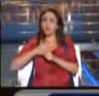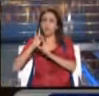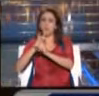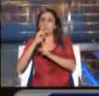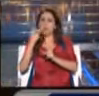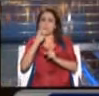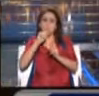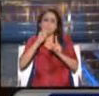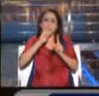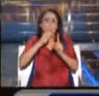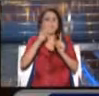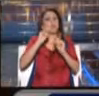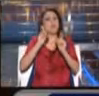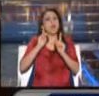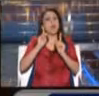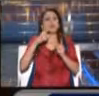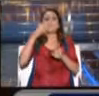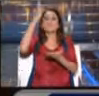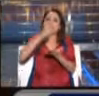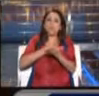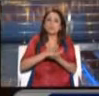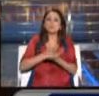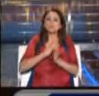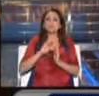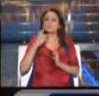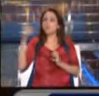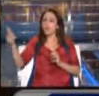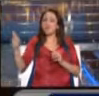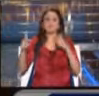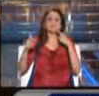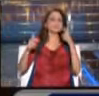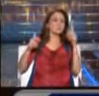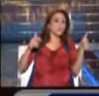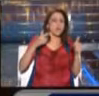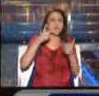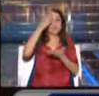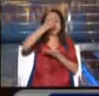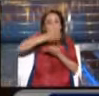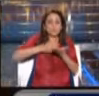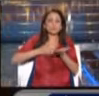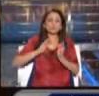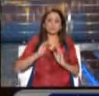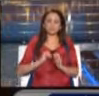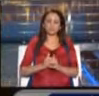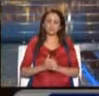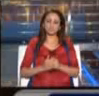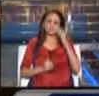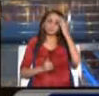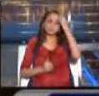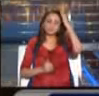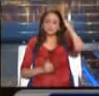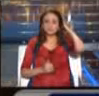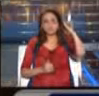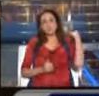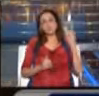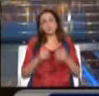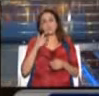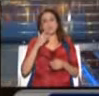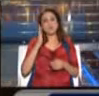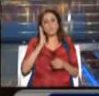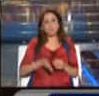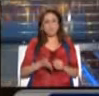الاهلي يفوز، حجان النادي الاهلي يكسب، ده وضع طبيعي. لكن على الهواء لا، حياديه كامله. ممكن يظهر على وشك بعض نوع